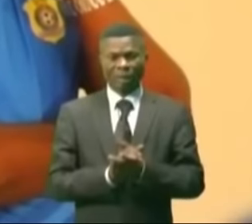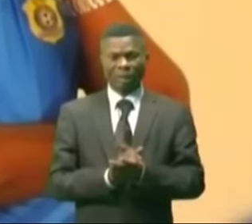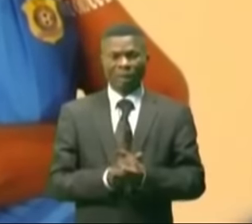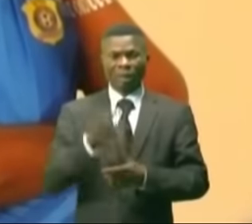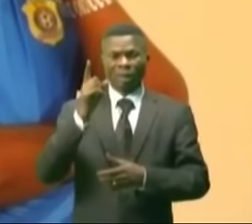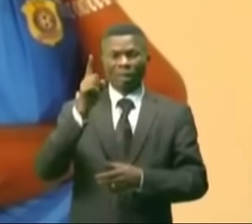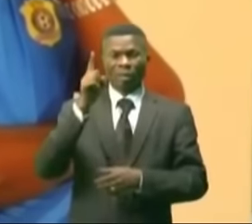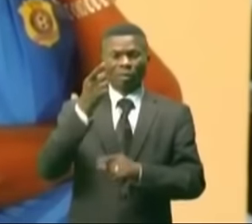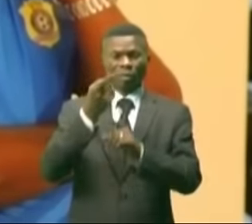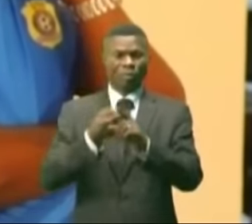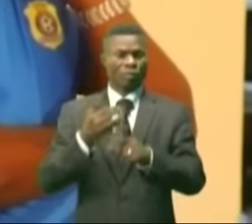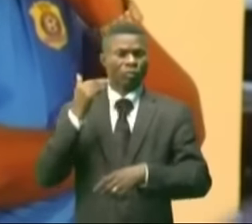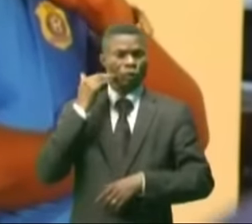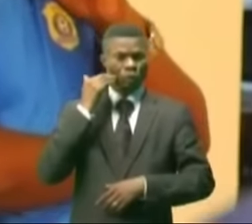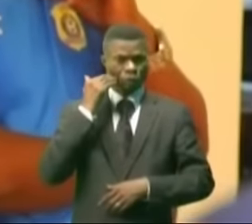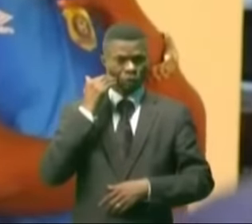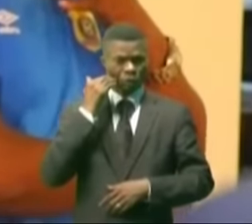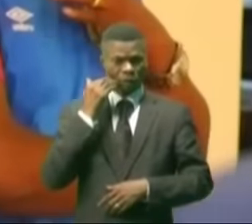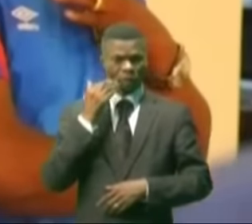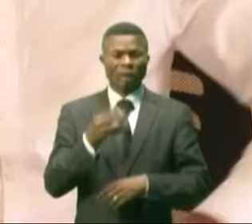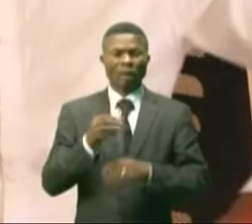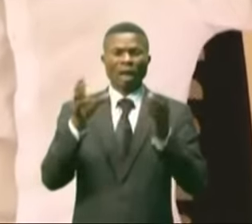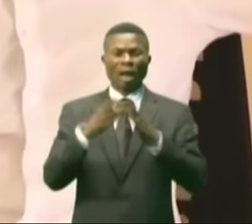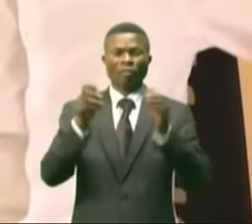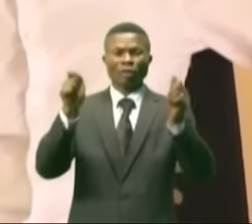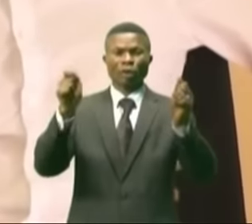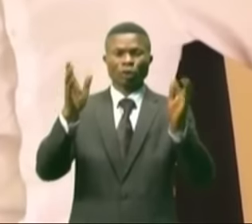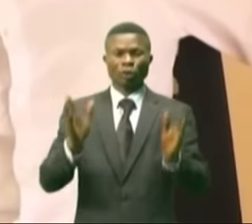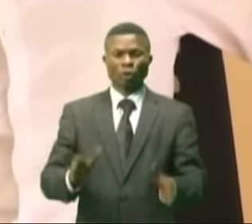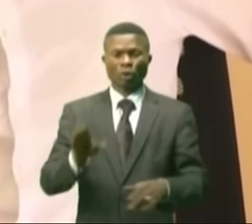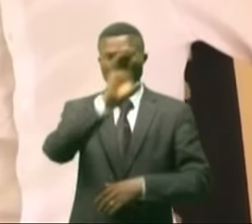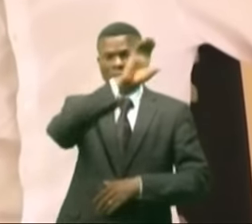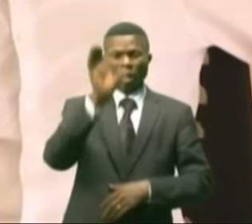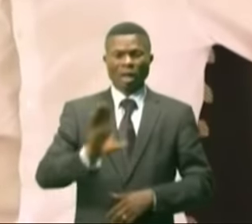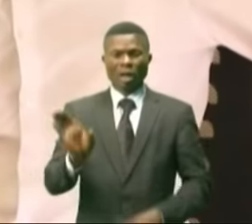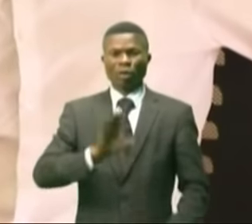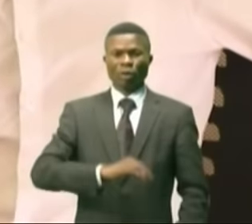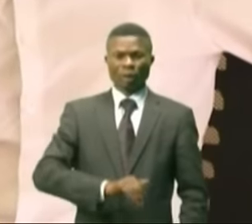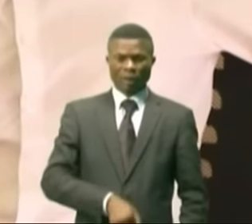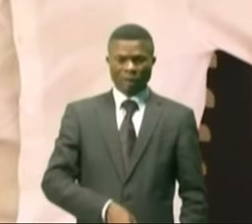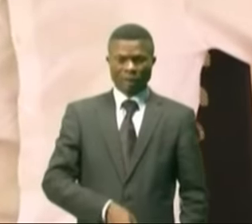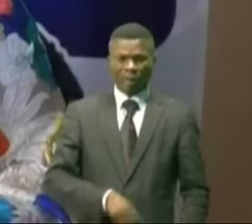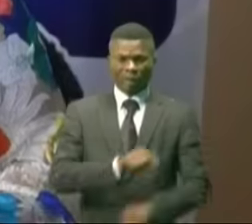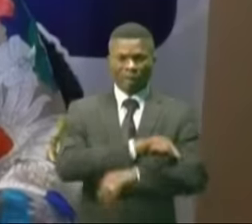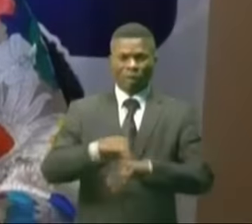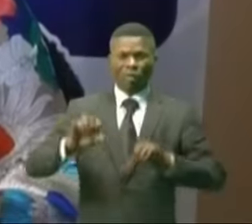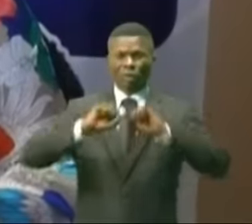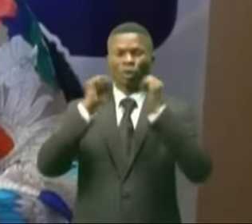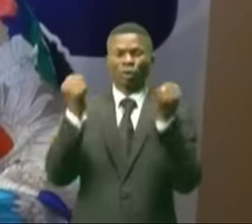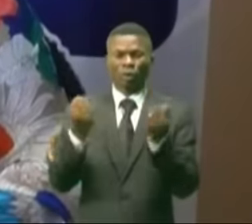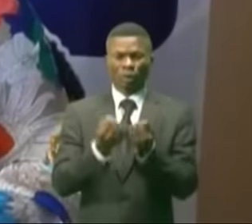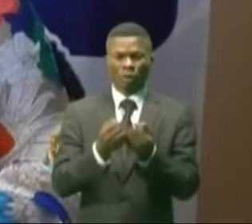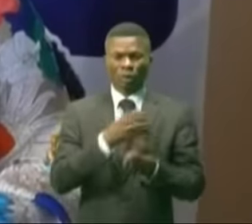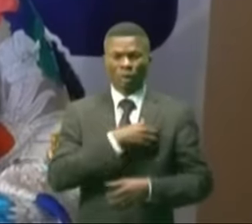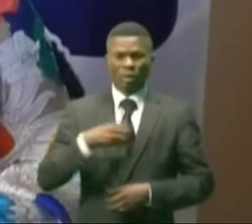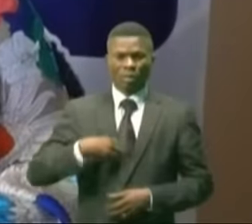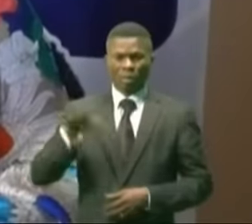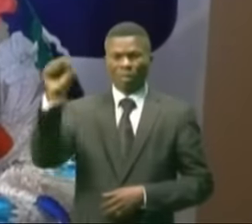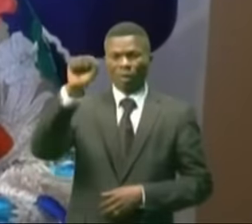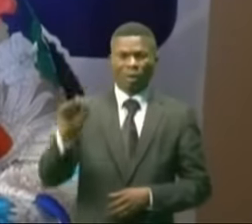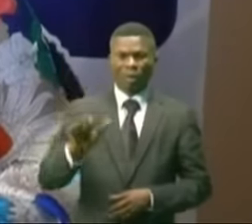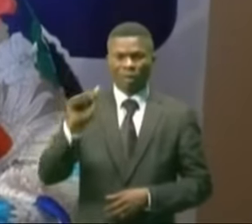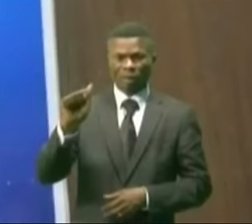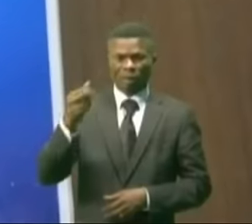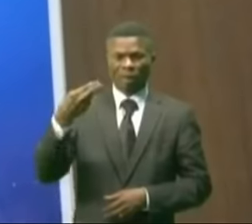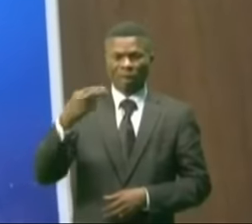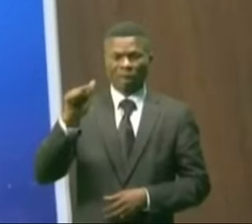juin. À travers un café de presse organisé dans la commune de Kasavubu, au siège social, Madame Sarah Atango a